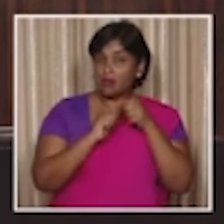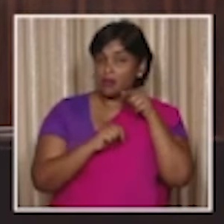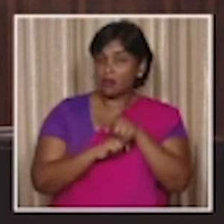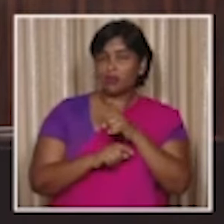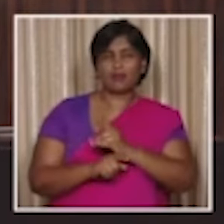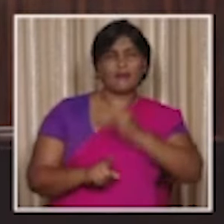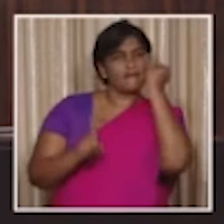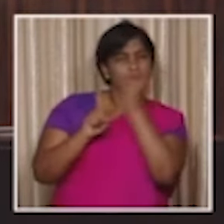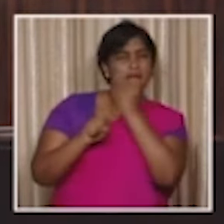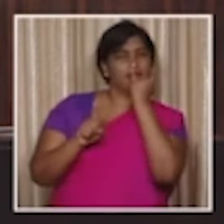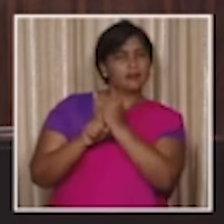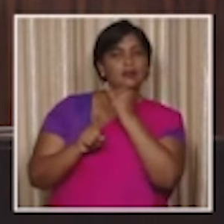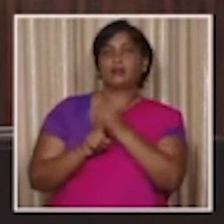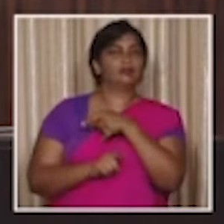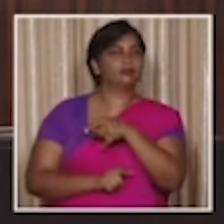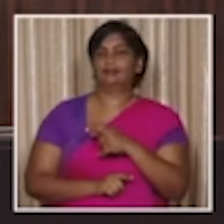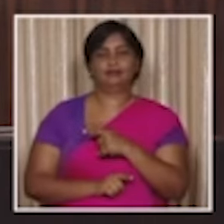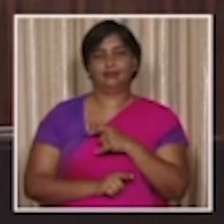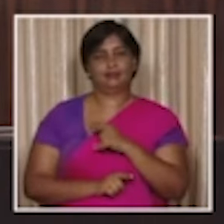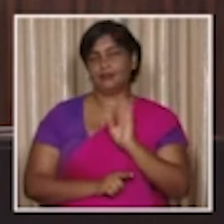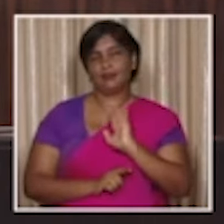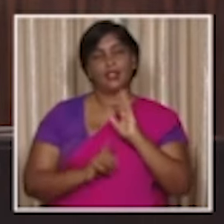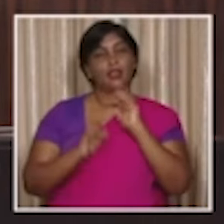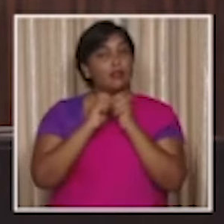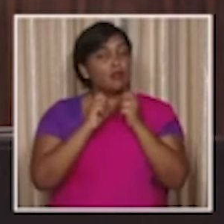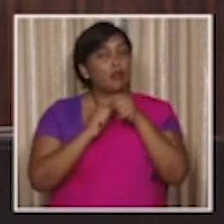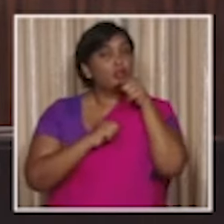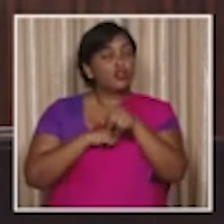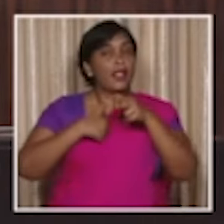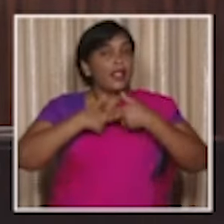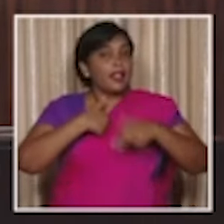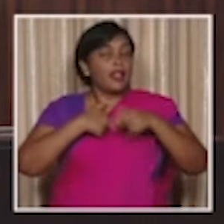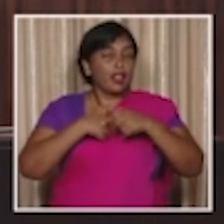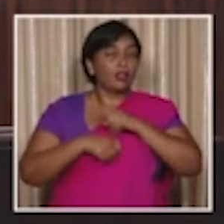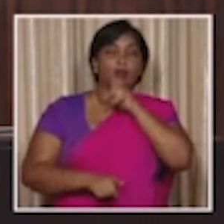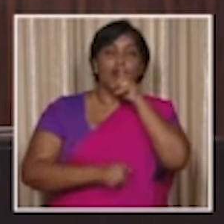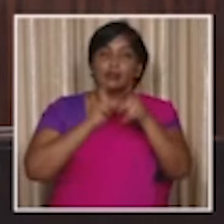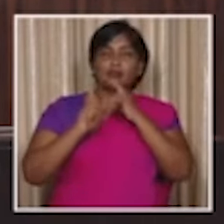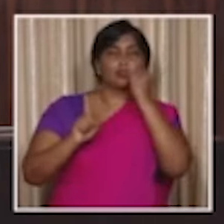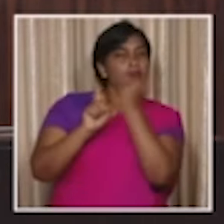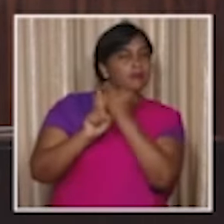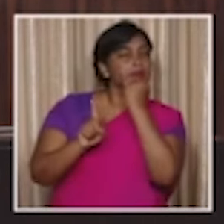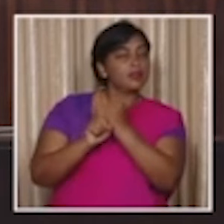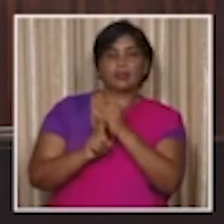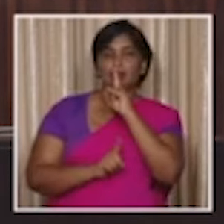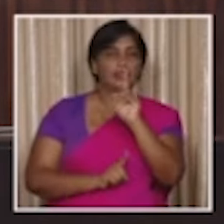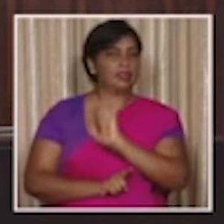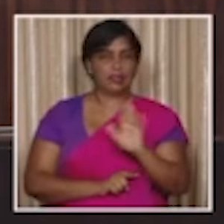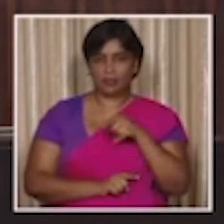ශාප කර සිටීමෙන් නොවේ. අර්බුදයට හේතු කියමින් ඒවා විවේචනය කිරීමෙන්